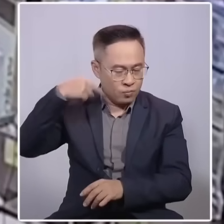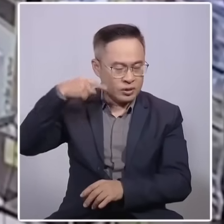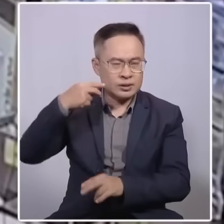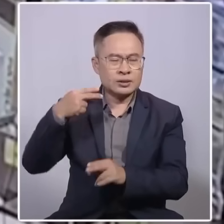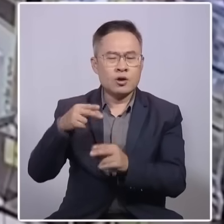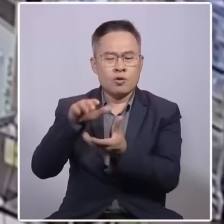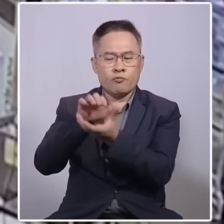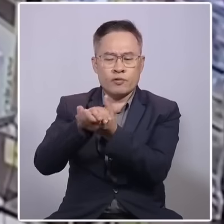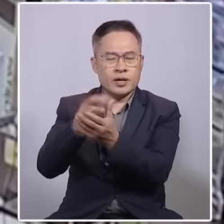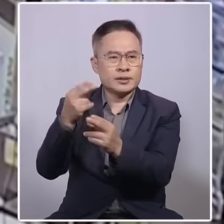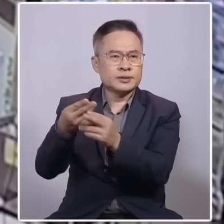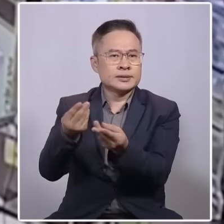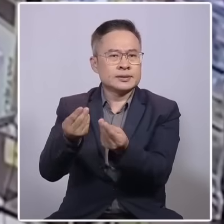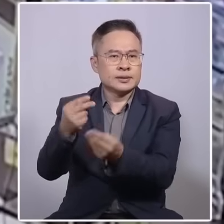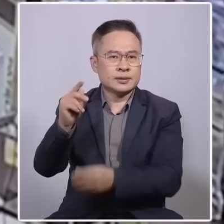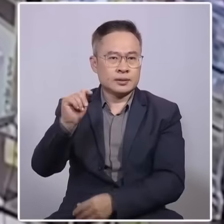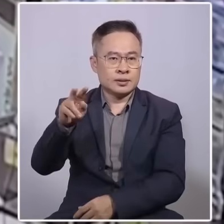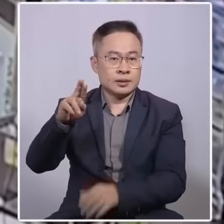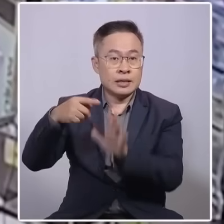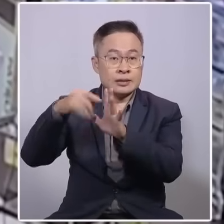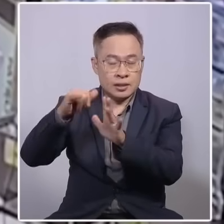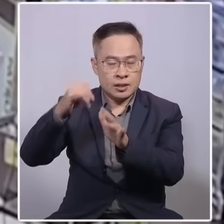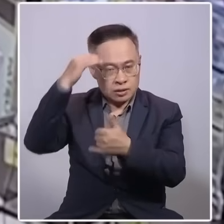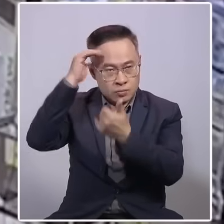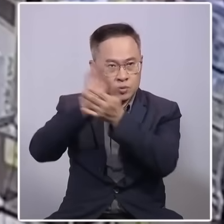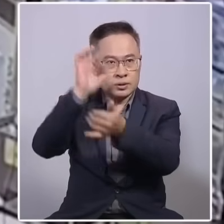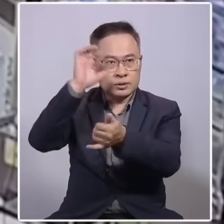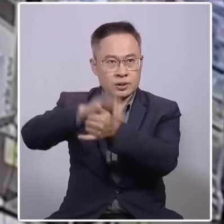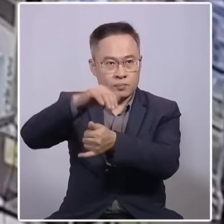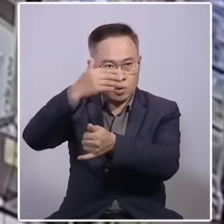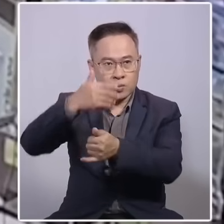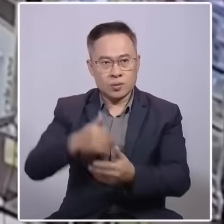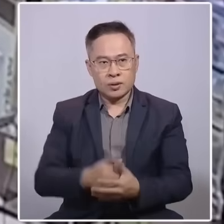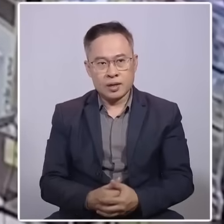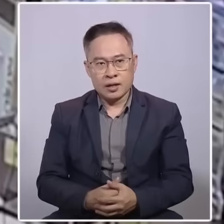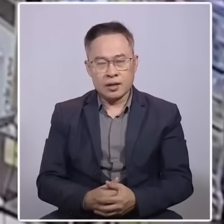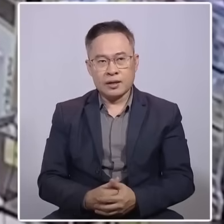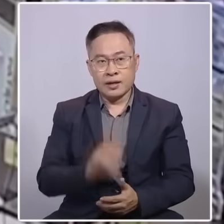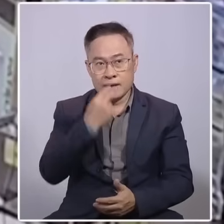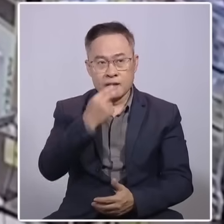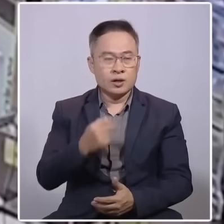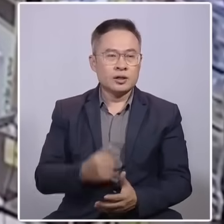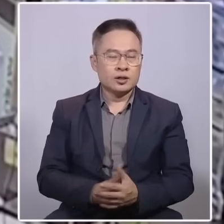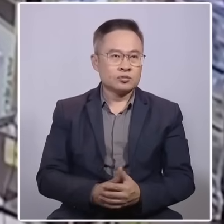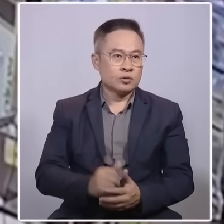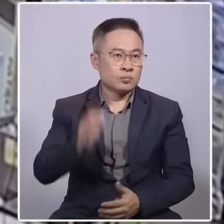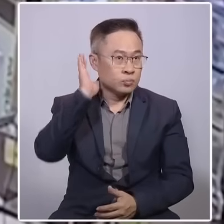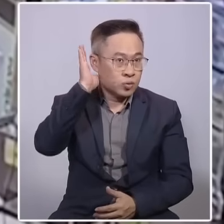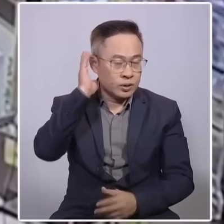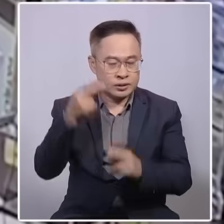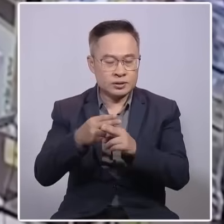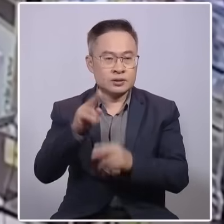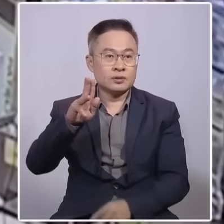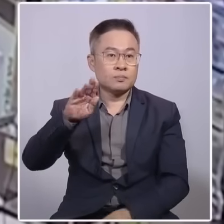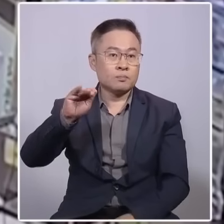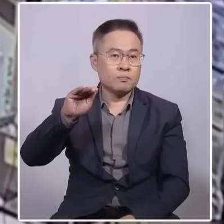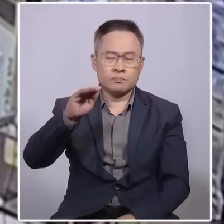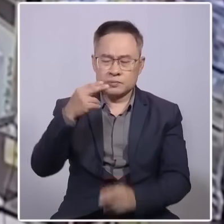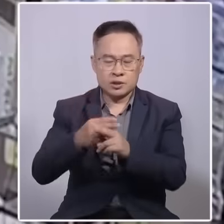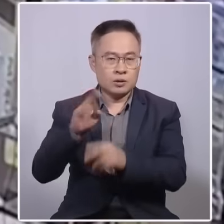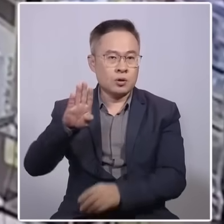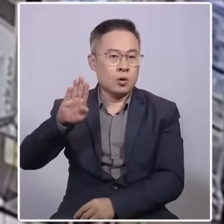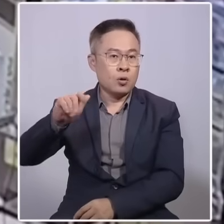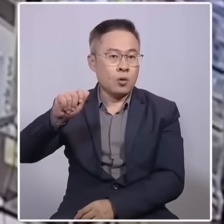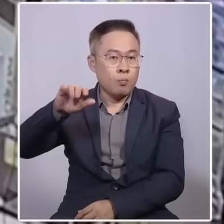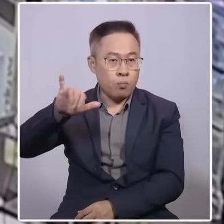อะไรถือกระเป๋าเข้าไปแล้วะด้านในมีกุญแจผีนะคะมีอุปกรณ์มีครีมตัดเหล็กอะไรตอนนหนที่เอาเข้าไปและล่าสุดเมื่อสักครู่นี้ก็คือ